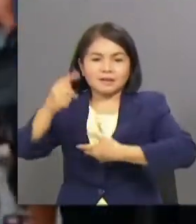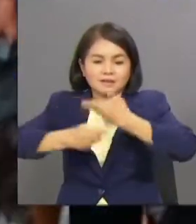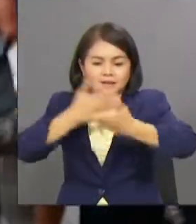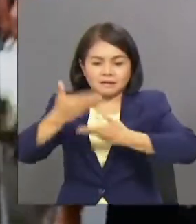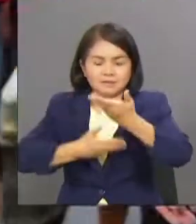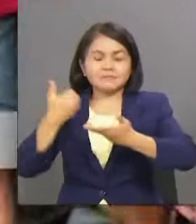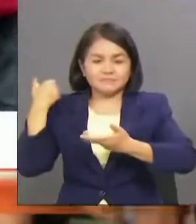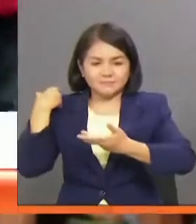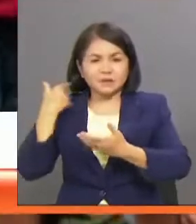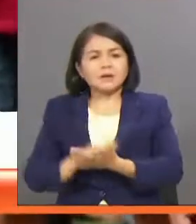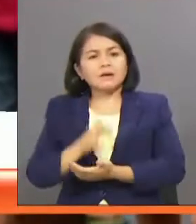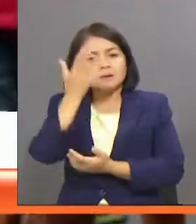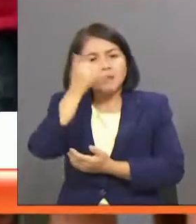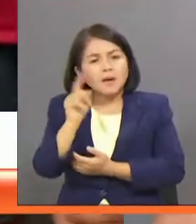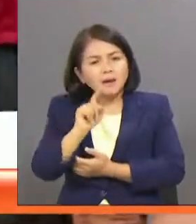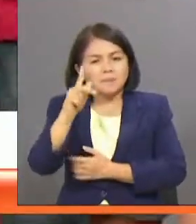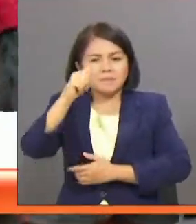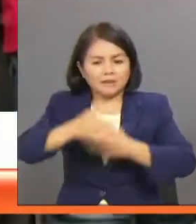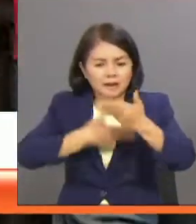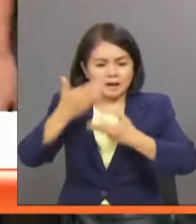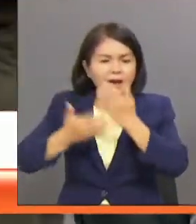่ครับทำไมถึงเป็นกาดกองเก่า